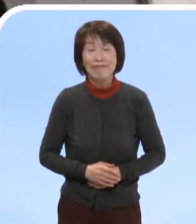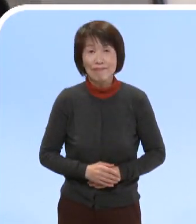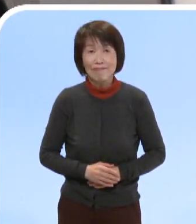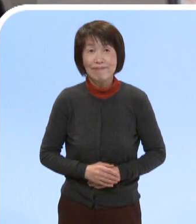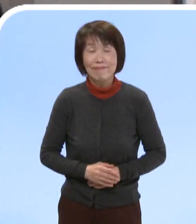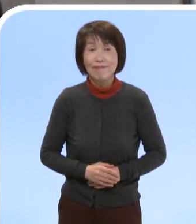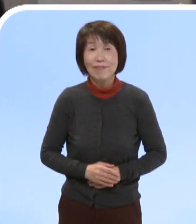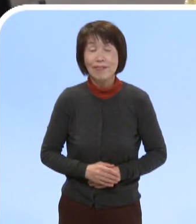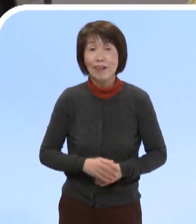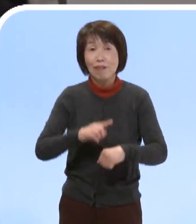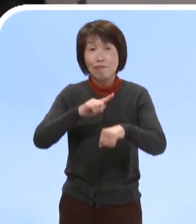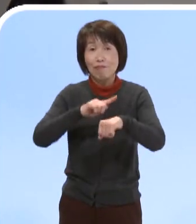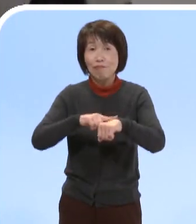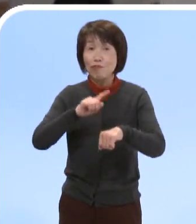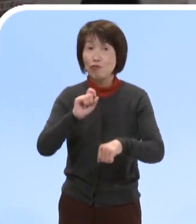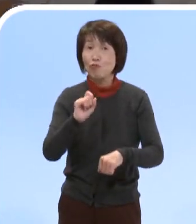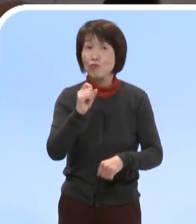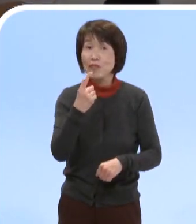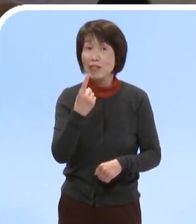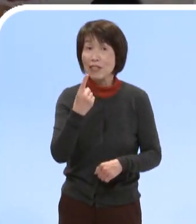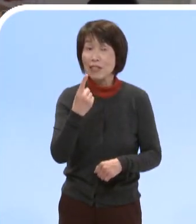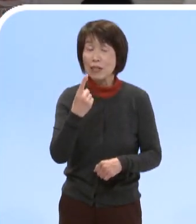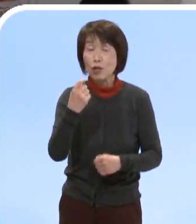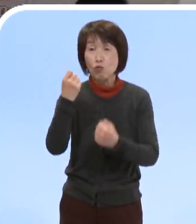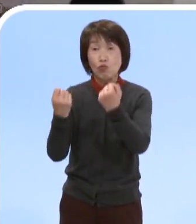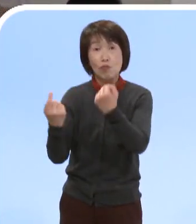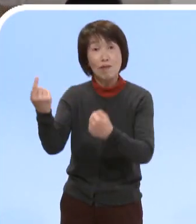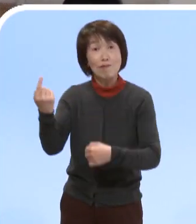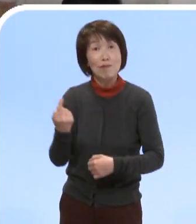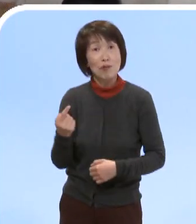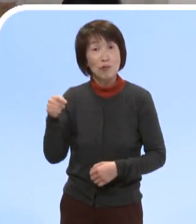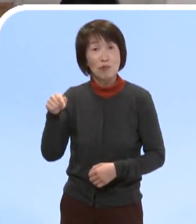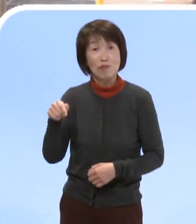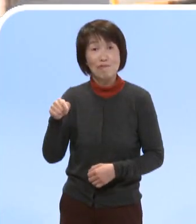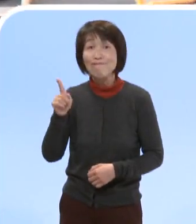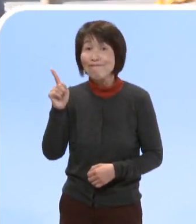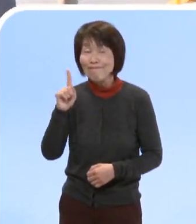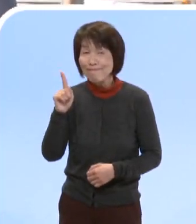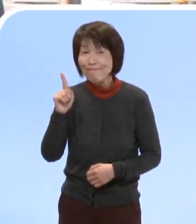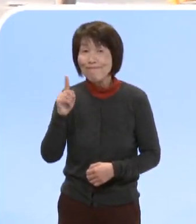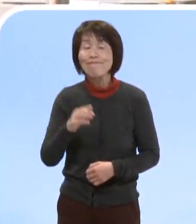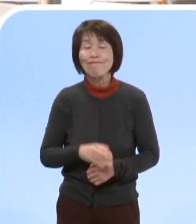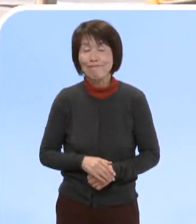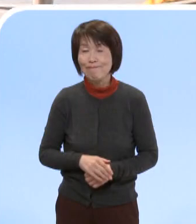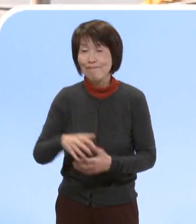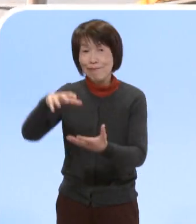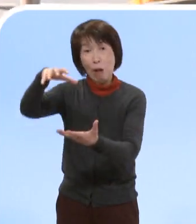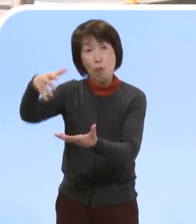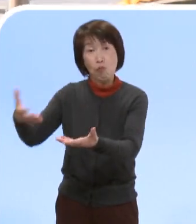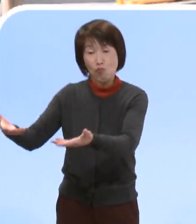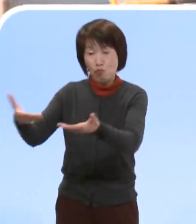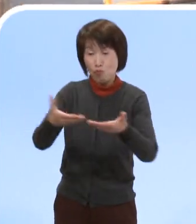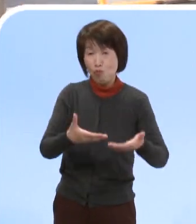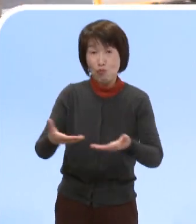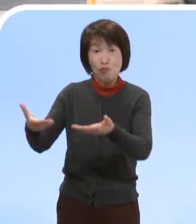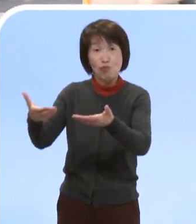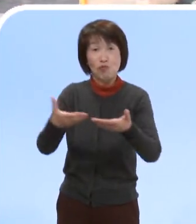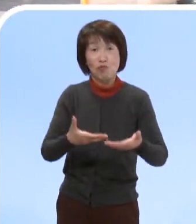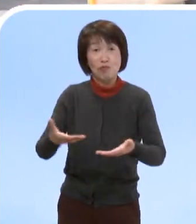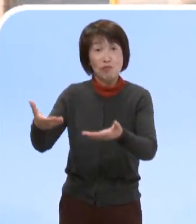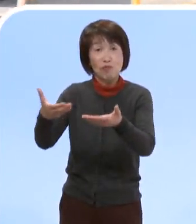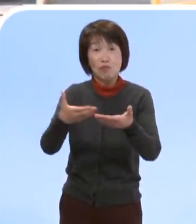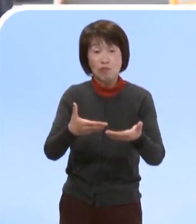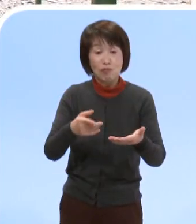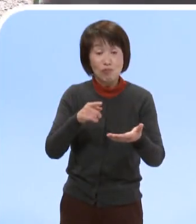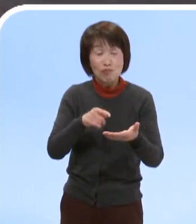午前11時、事務所に1台の車が到着。次々と段ボールが運び出されていきます